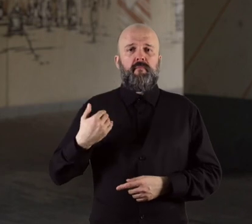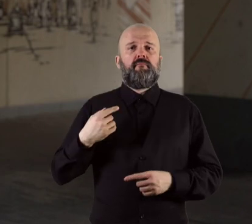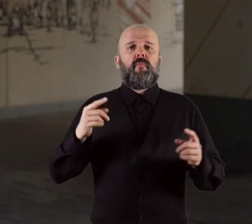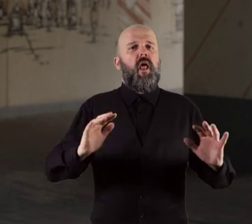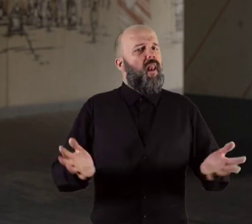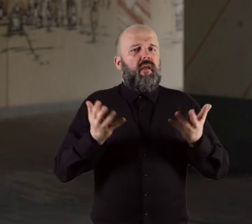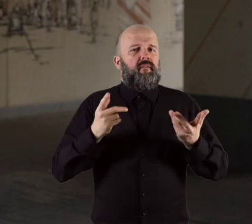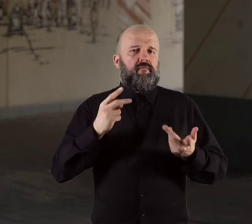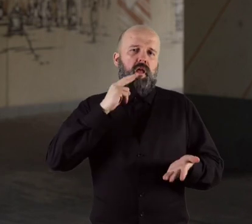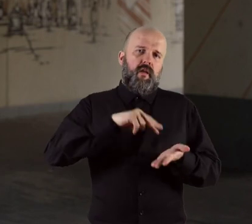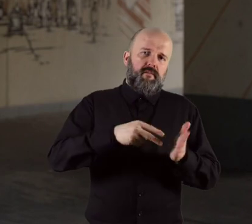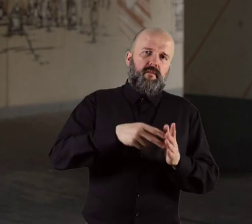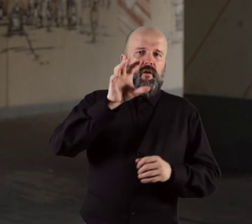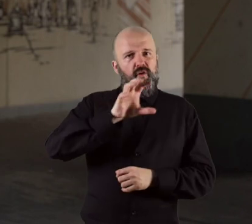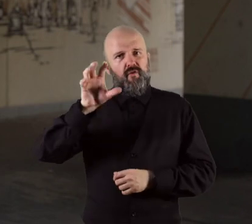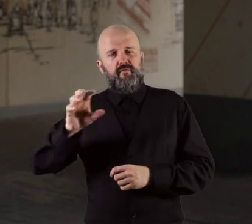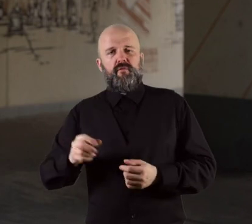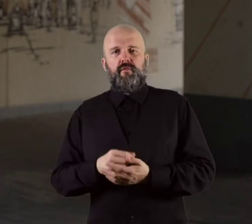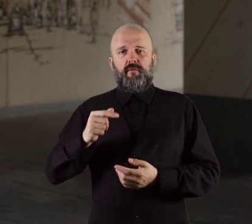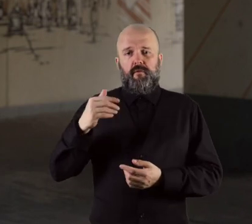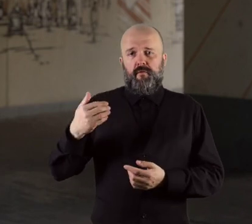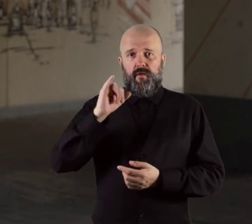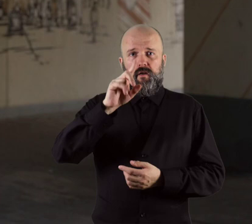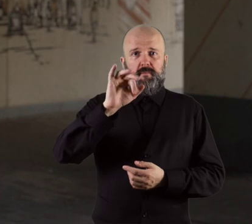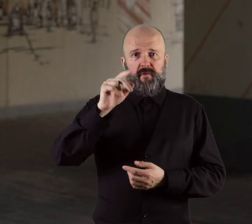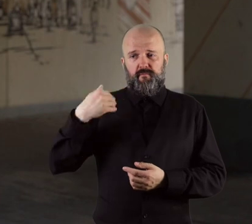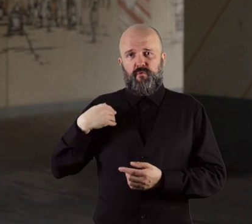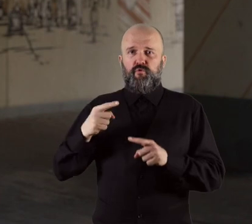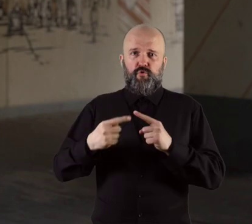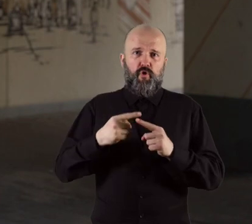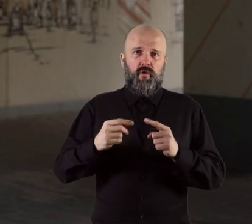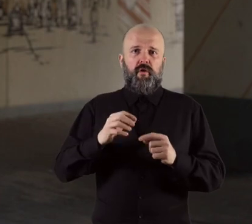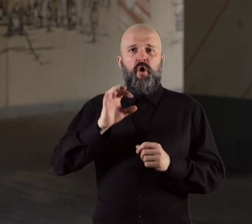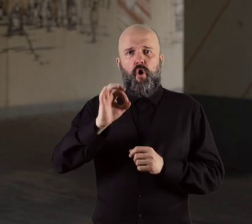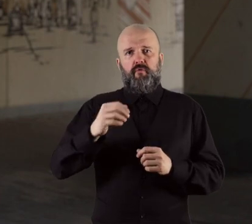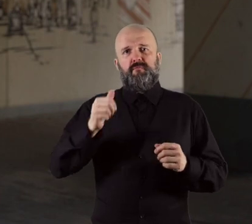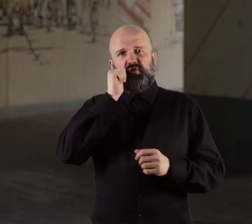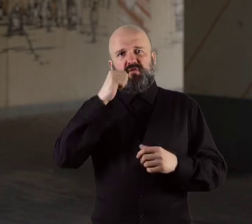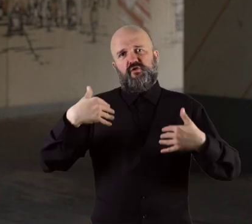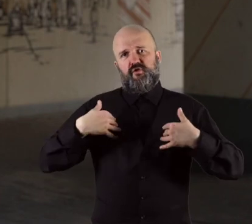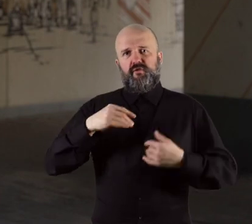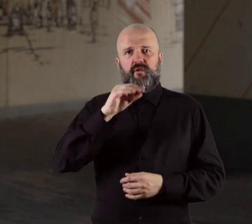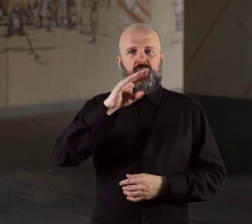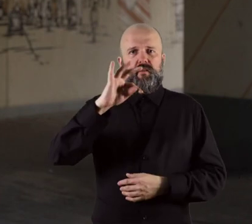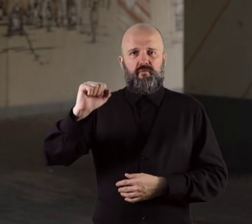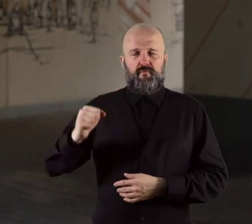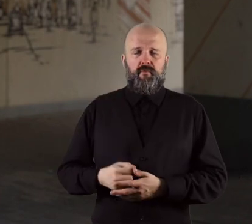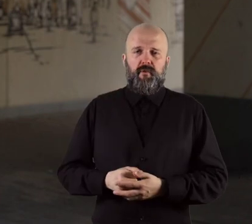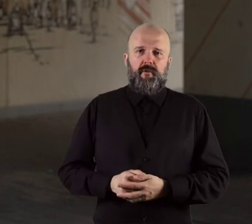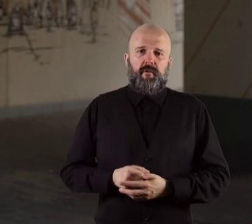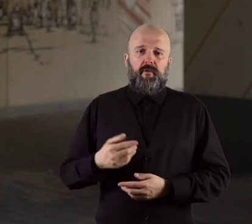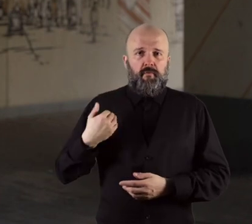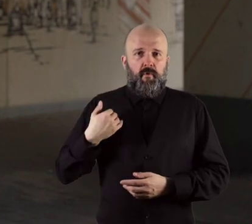repertuar lekki, rewie, widowiska, operetki, których libretta były satyrycznym komentarzem gettowej codzienności. W Feminie występowały